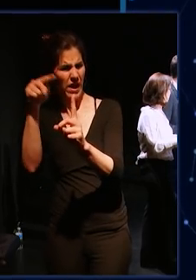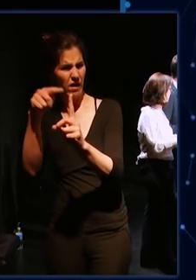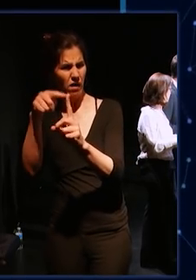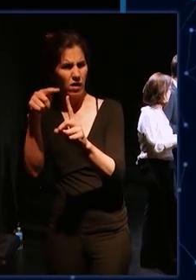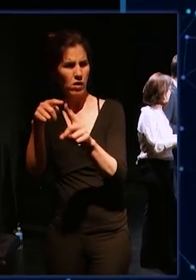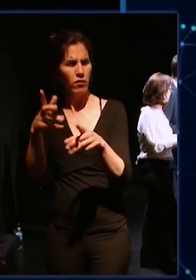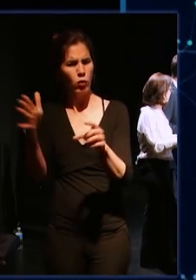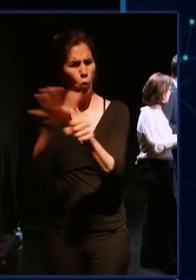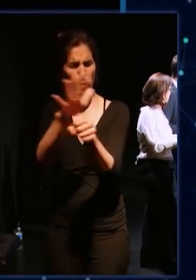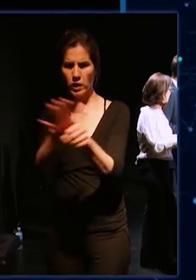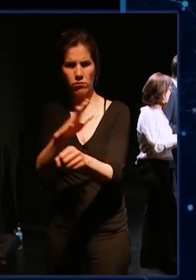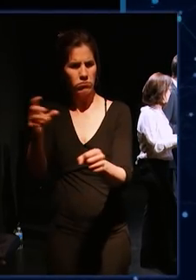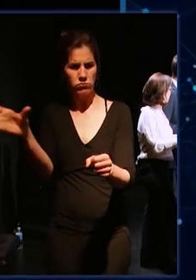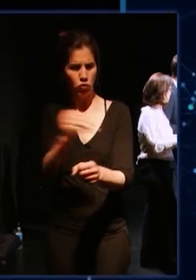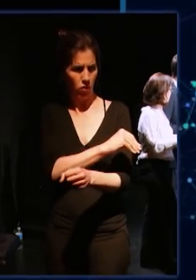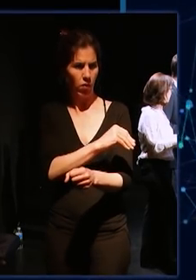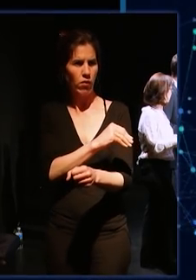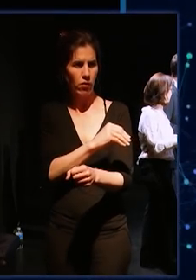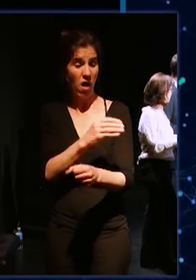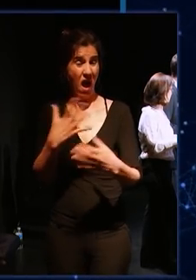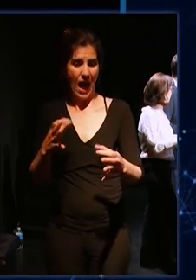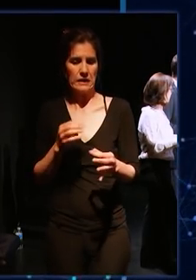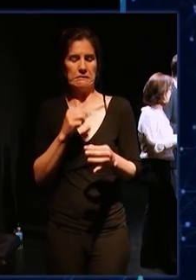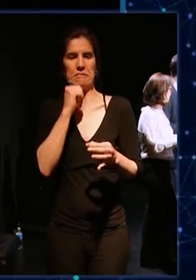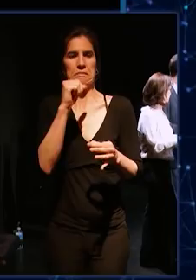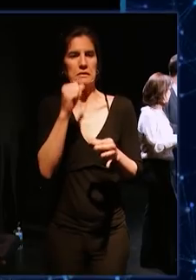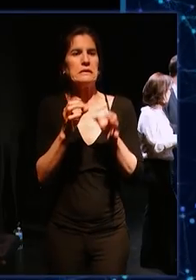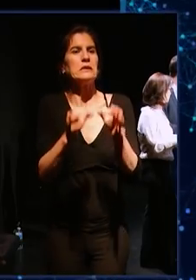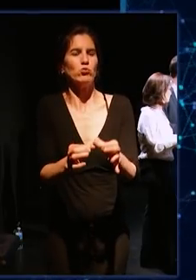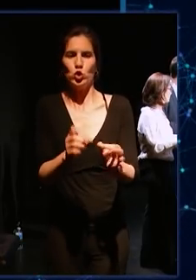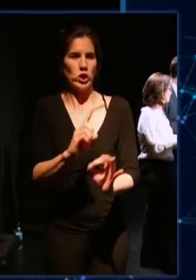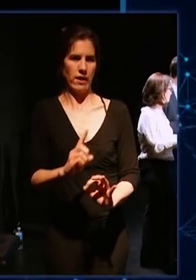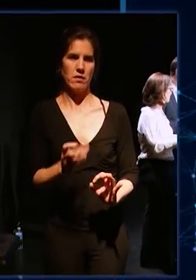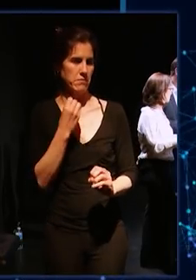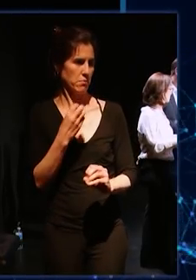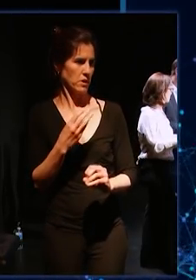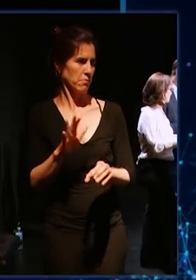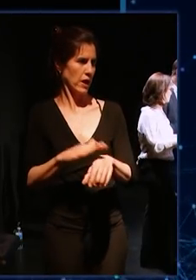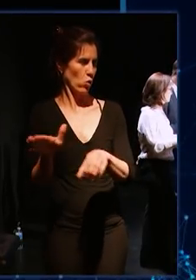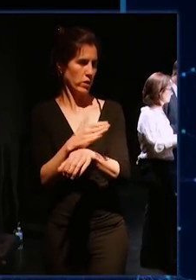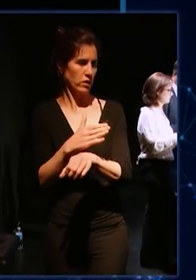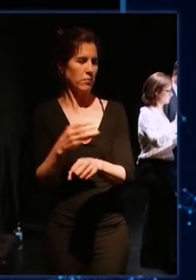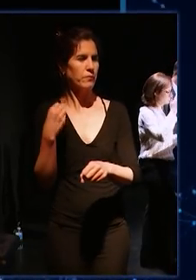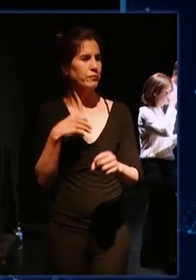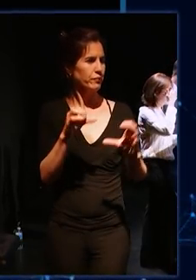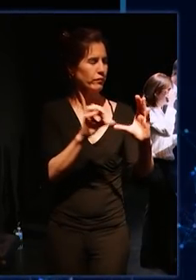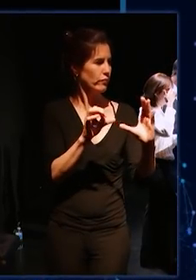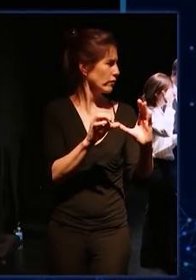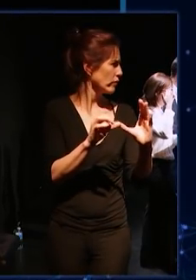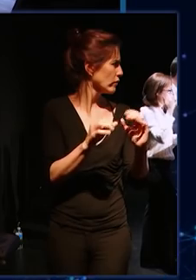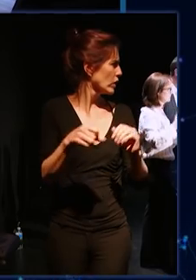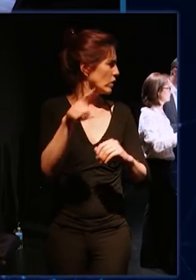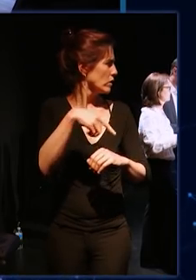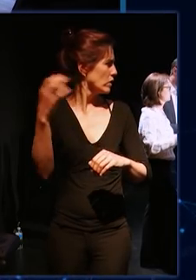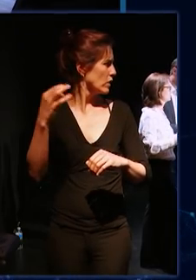ens hem quedat molt, molt, molt justets. Molt bé. Moltes gràcies, Quique Fuentes. Nosotros tenemos que impulsar el